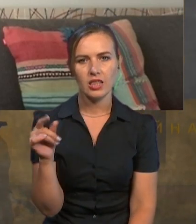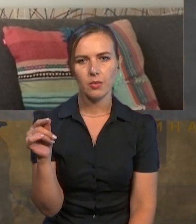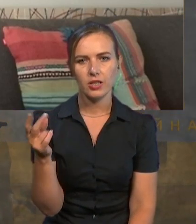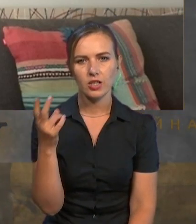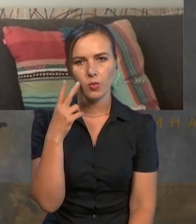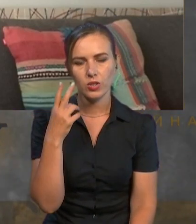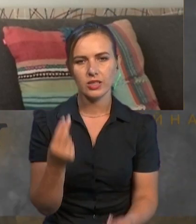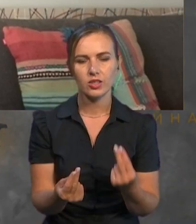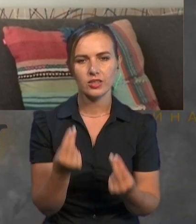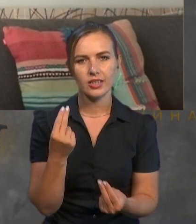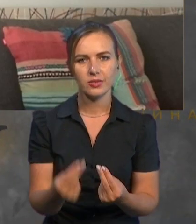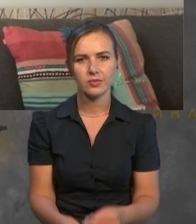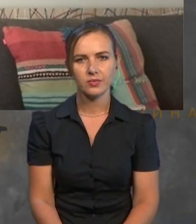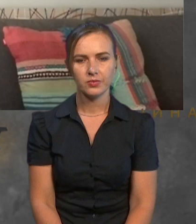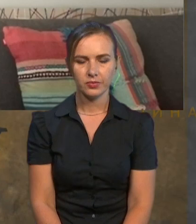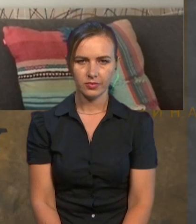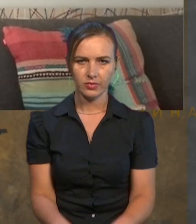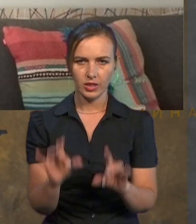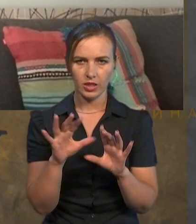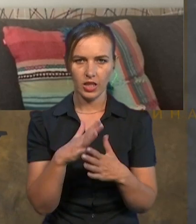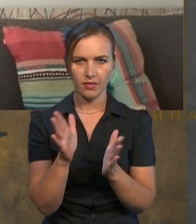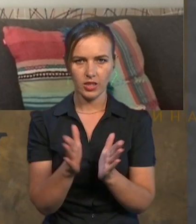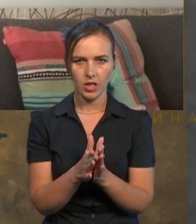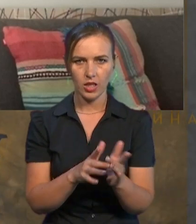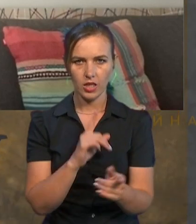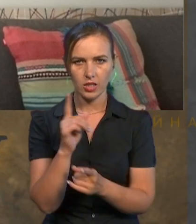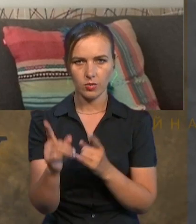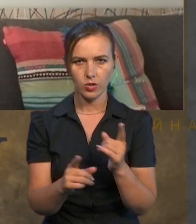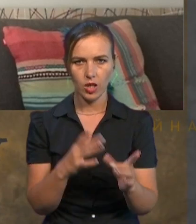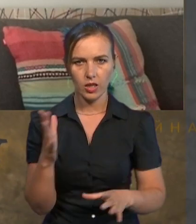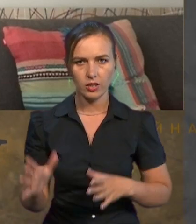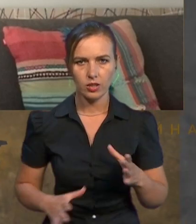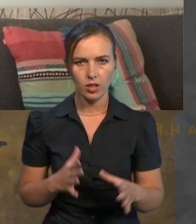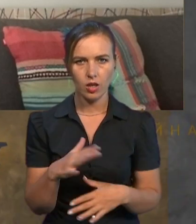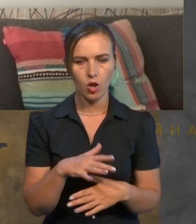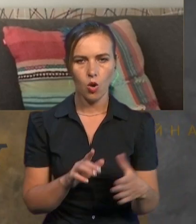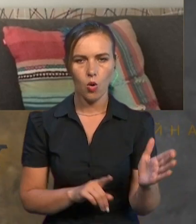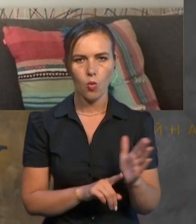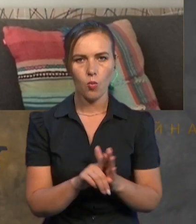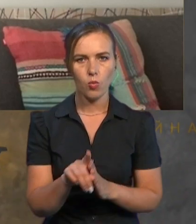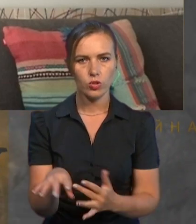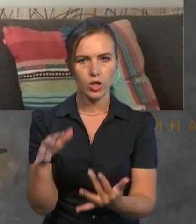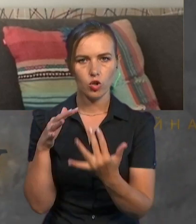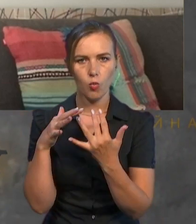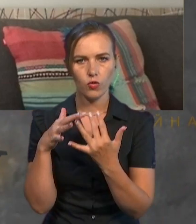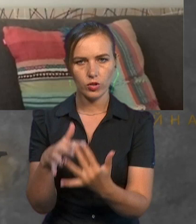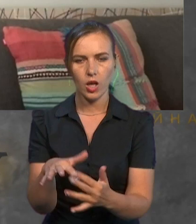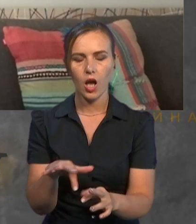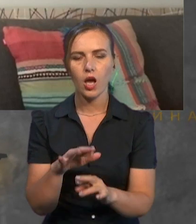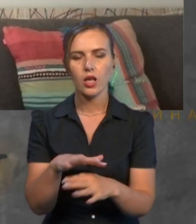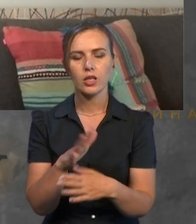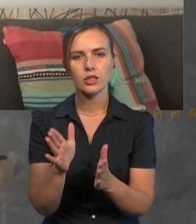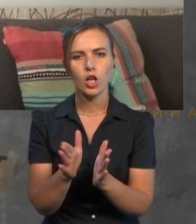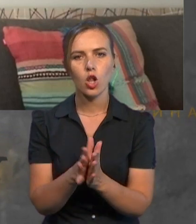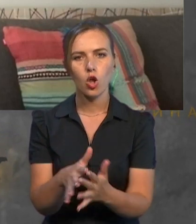граю. Розкажіть, будь ласка, як взагалі змінилися тренування із початком повномасштабного вторгнення, як загалом війна, повномасштабне